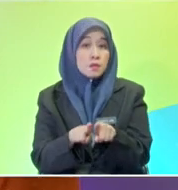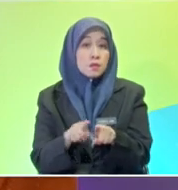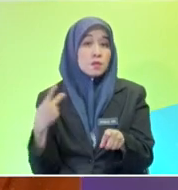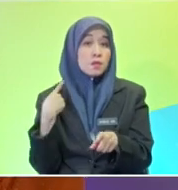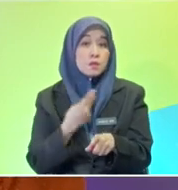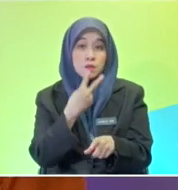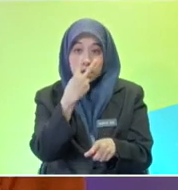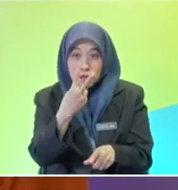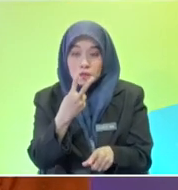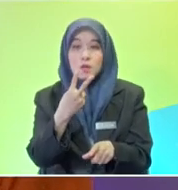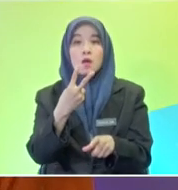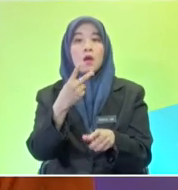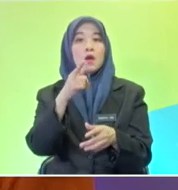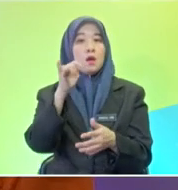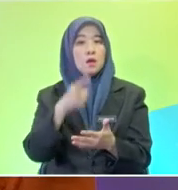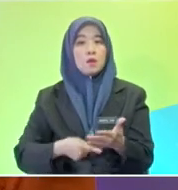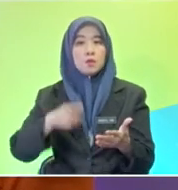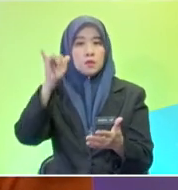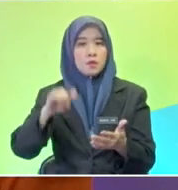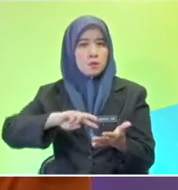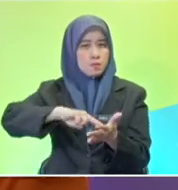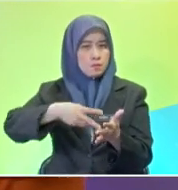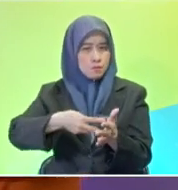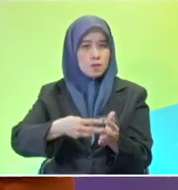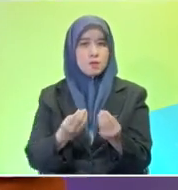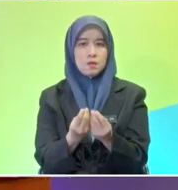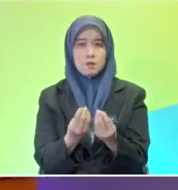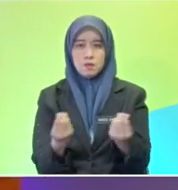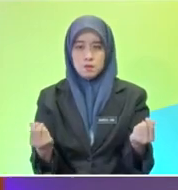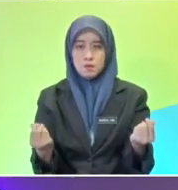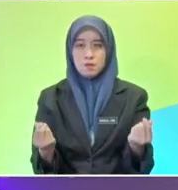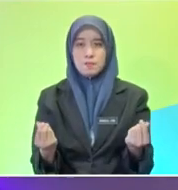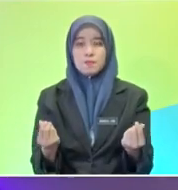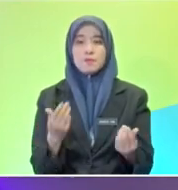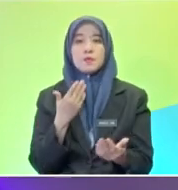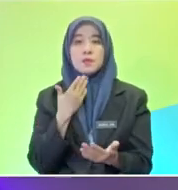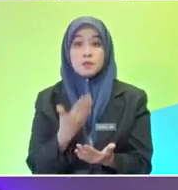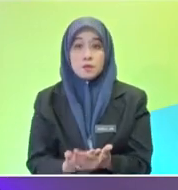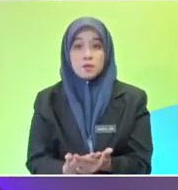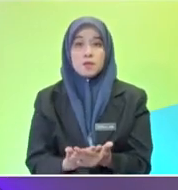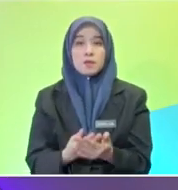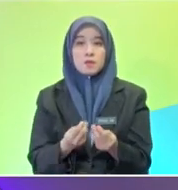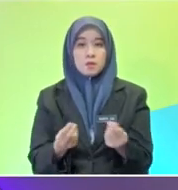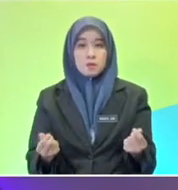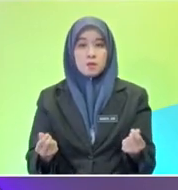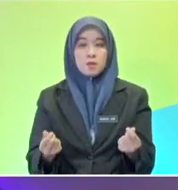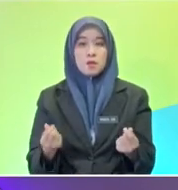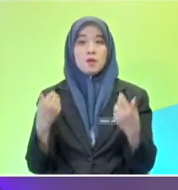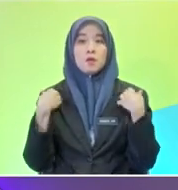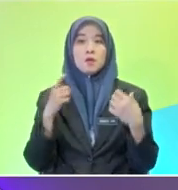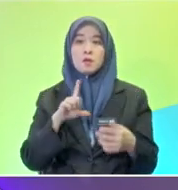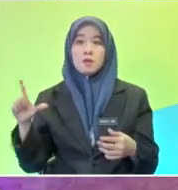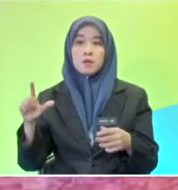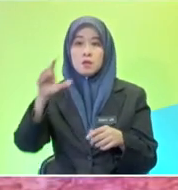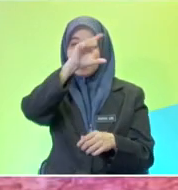melihat apakah yang dimaksudkan dengan tanah. Okey, baik. Tanah merupakan